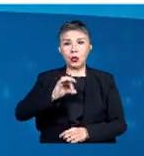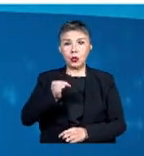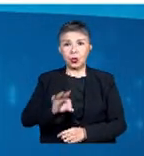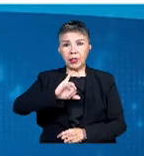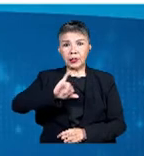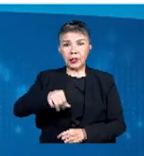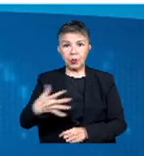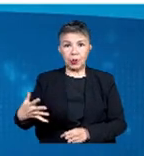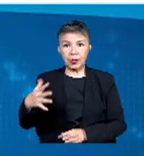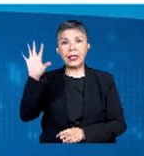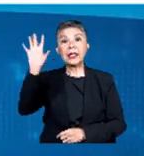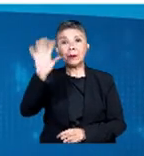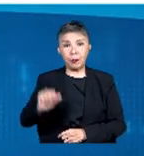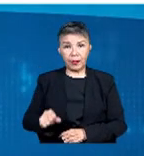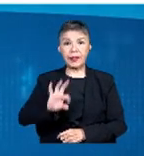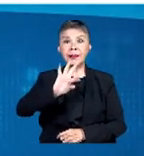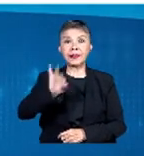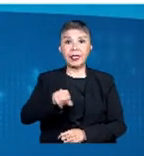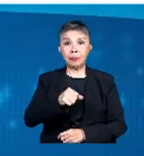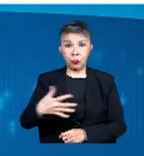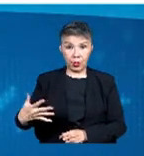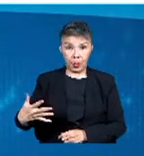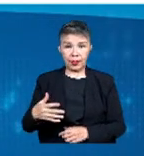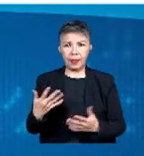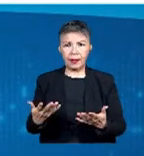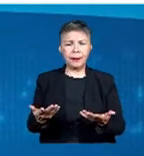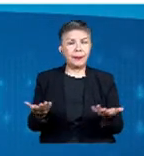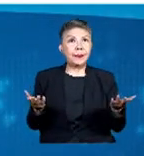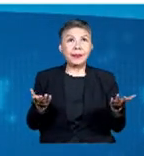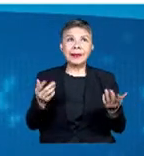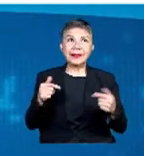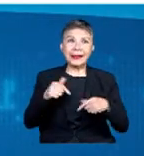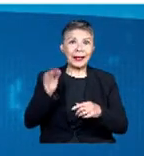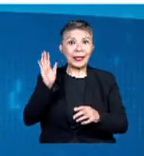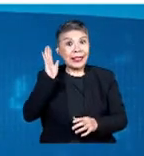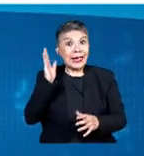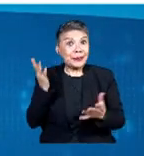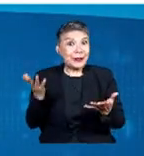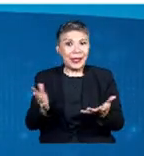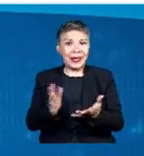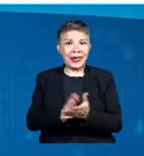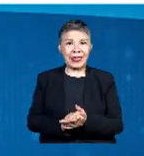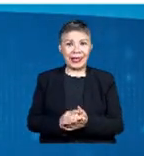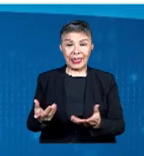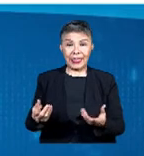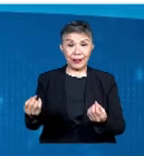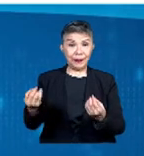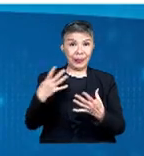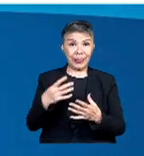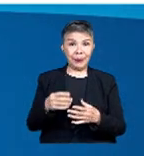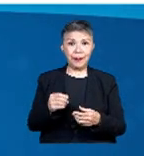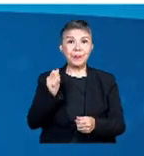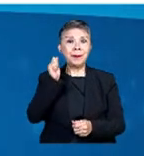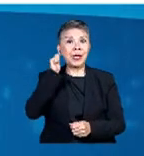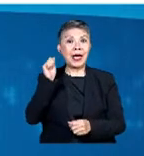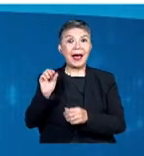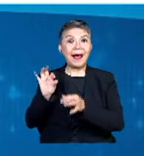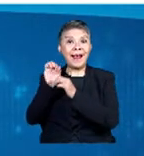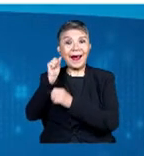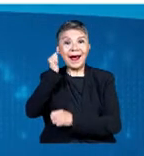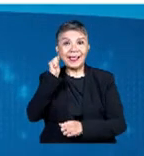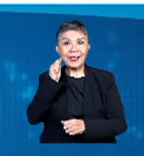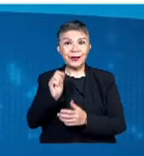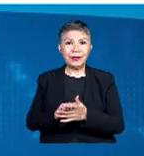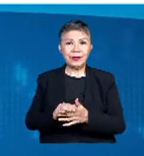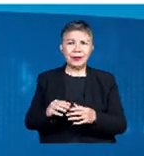juga Kabupaten Jayapura. Hingar-bingarnya seperti apa, Pak? Kalau tadi juga menyimak yang tadi dijawab oleh Mbak Angki bahwa diharapkan